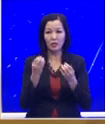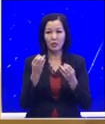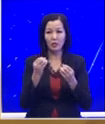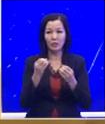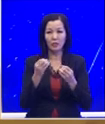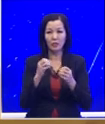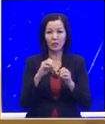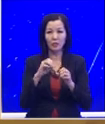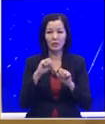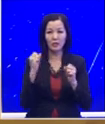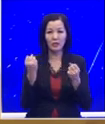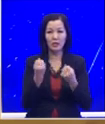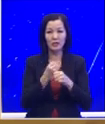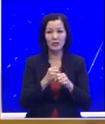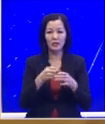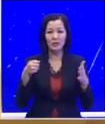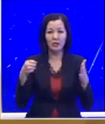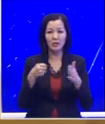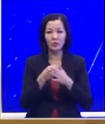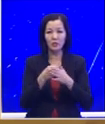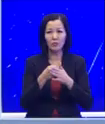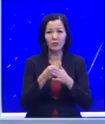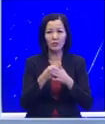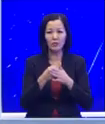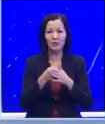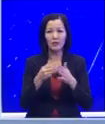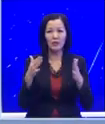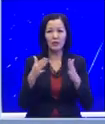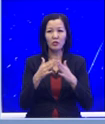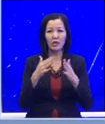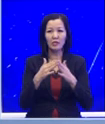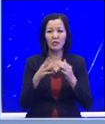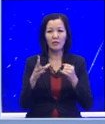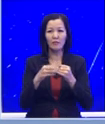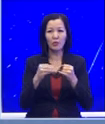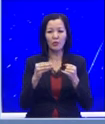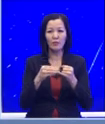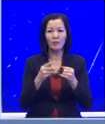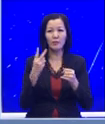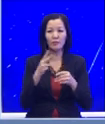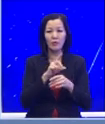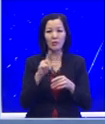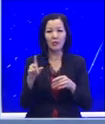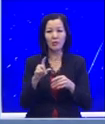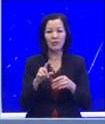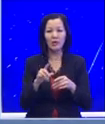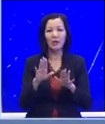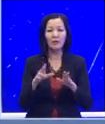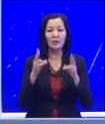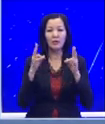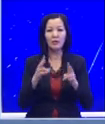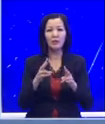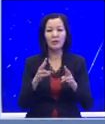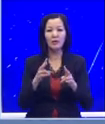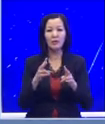резко крен пошел вправо, столкнулось с забором и с частным домом. Пресс-служба Комитета чрезвычайных ситуаций Министерства внутренних дел